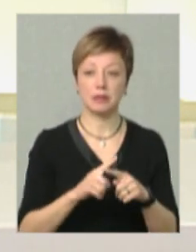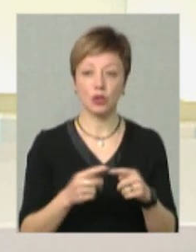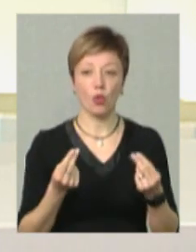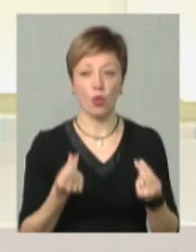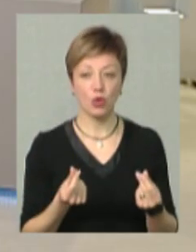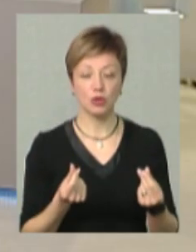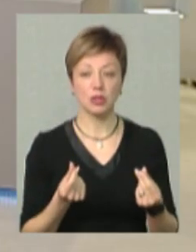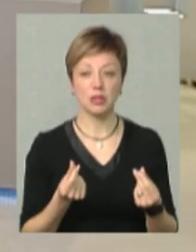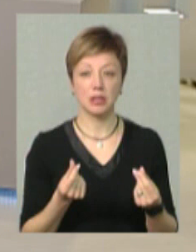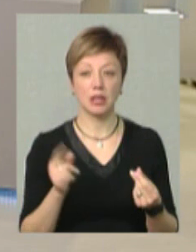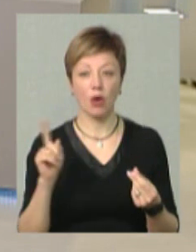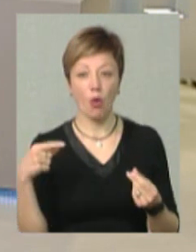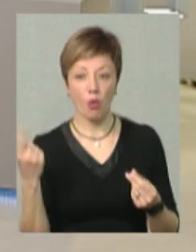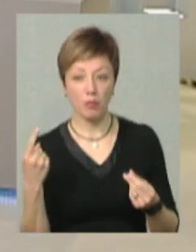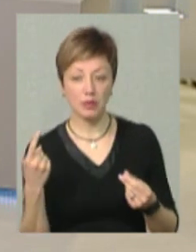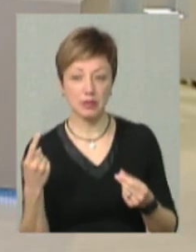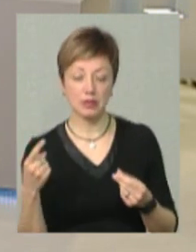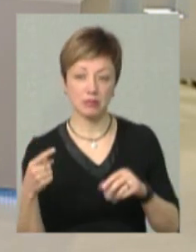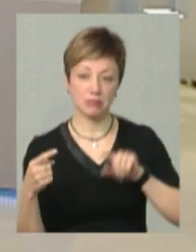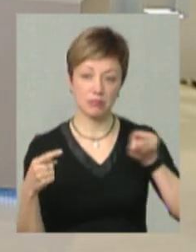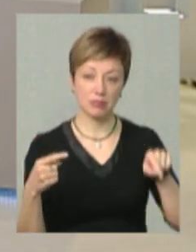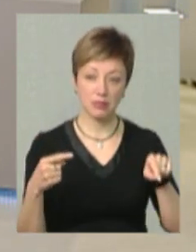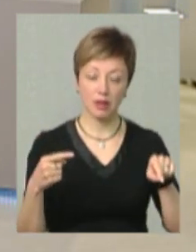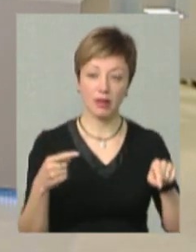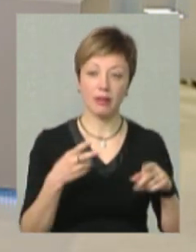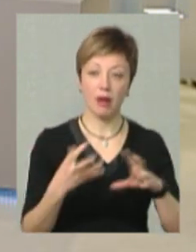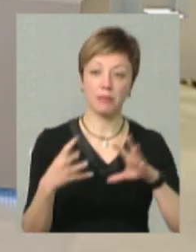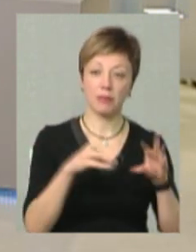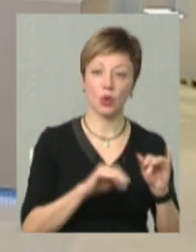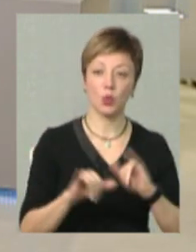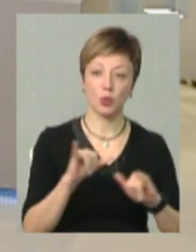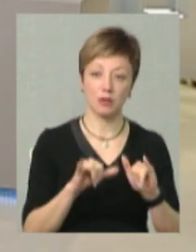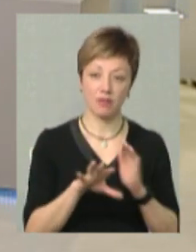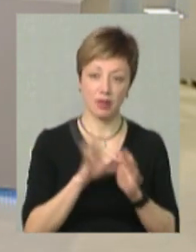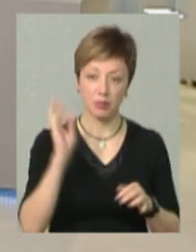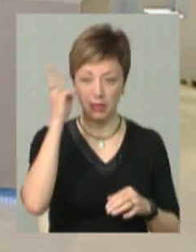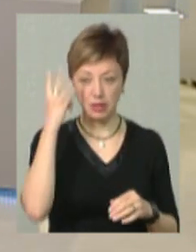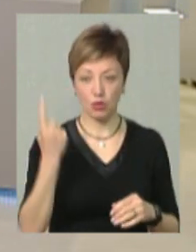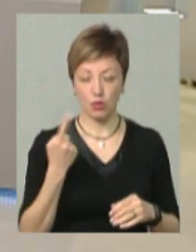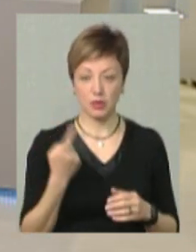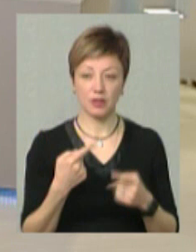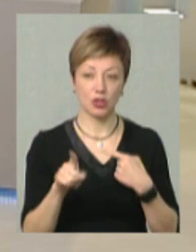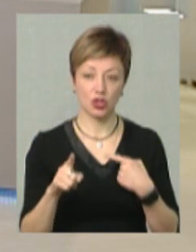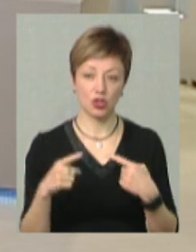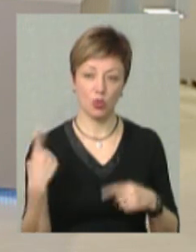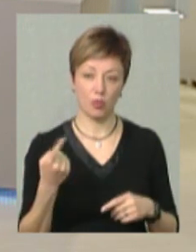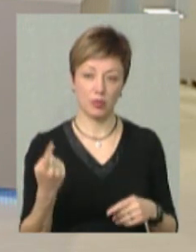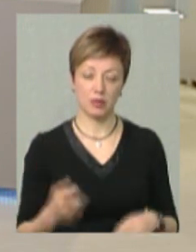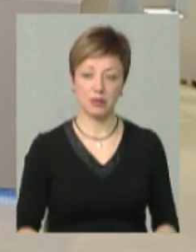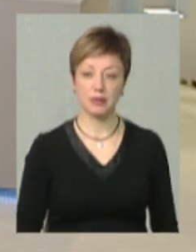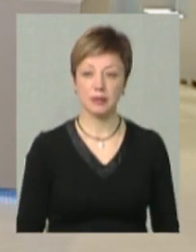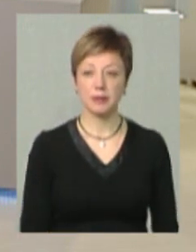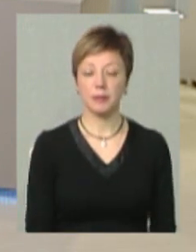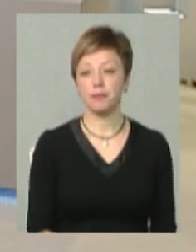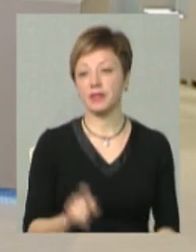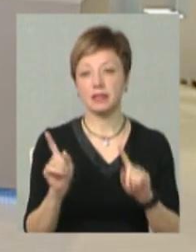кошти з тієї області на те відділення зв'язку, який вона вибере собі в Хмельницькій області, чи десь в якійсь іншій,